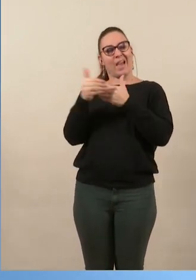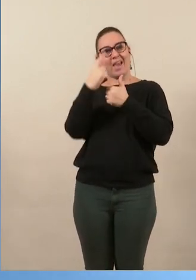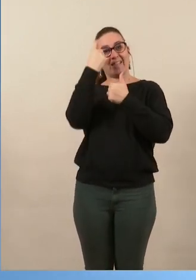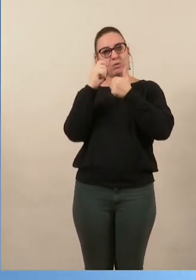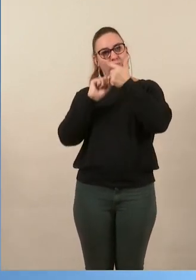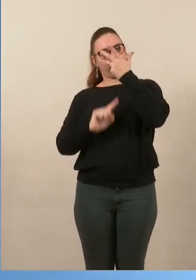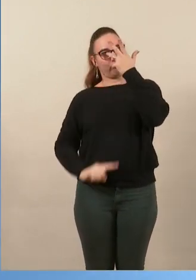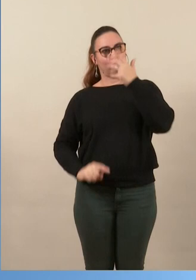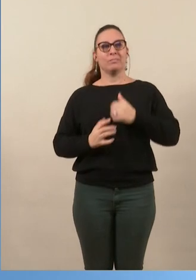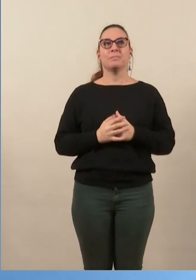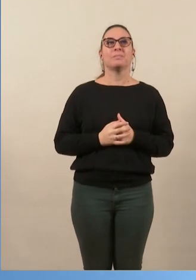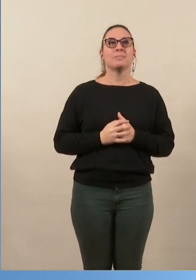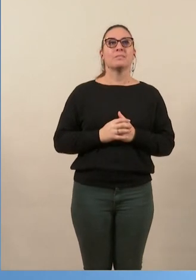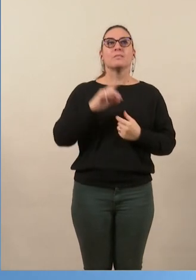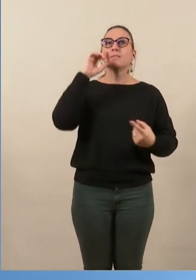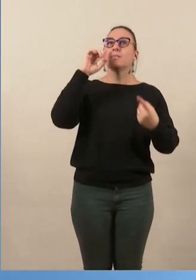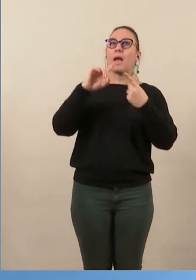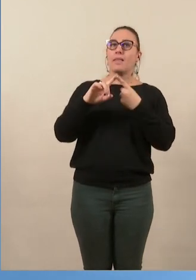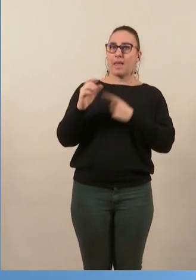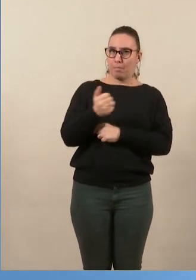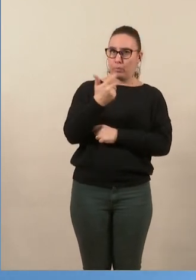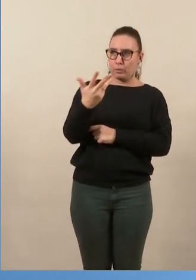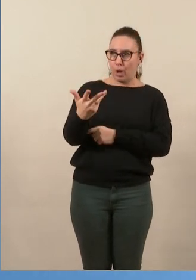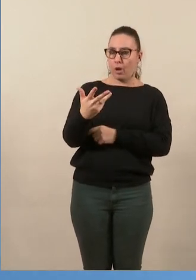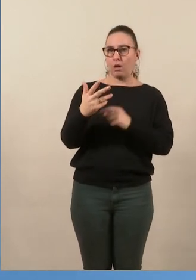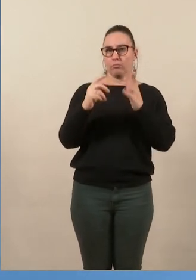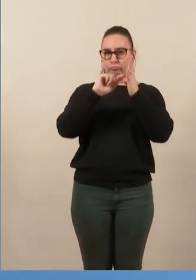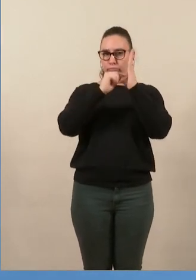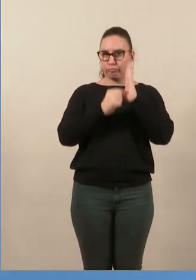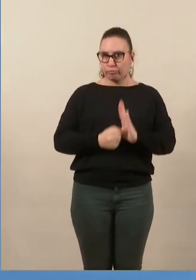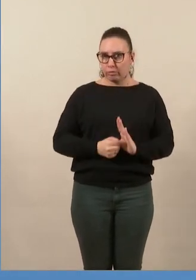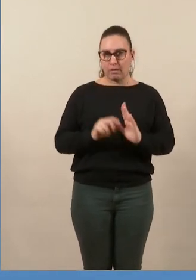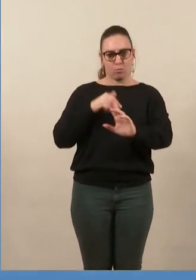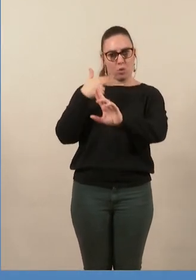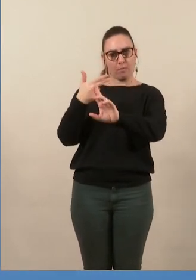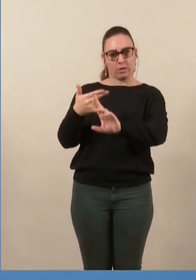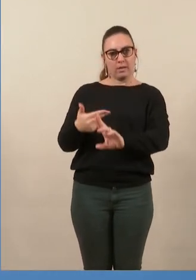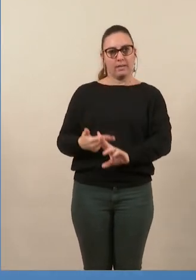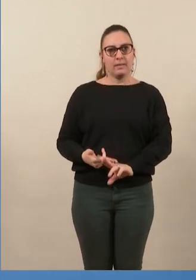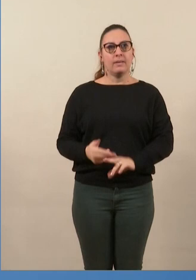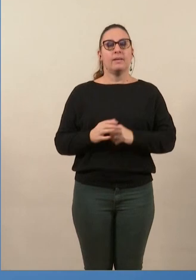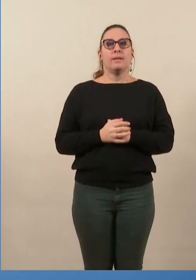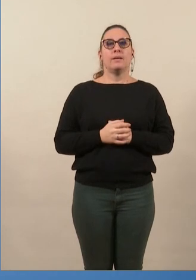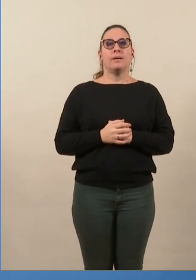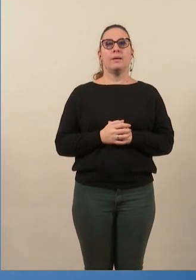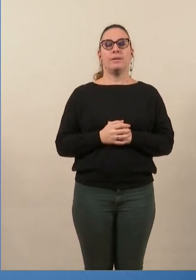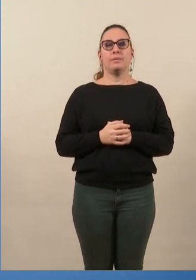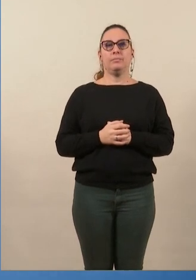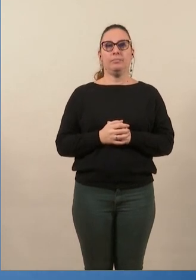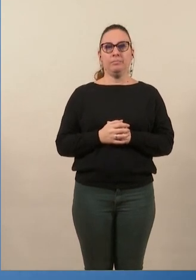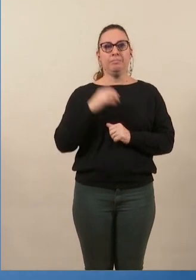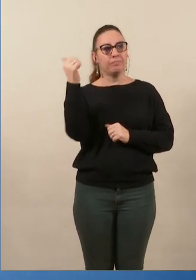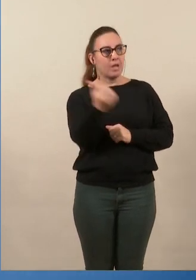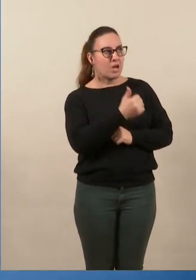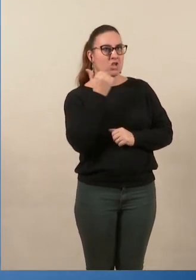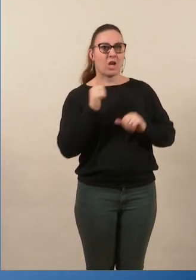plutôt plusieurs points méritent des éléments de de réponse évidemment d'abord indiquer que à toutes et tous